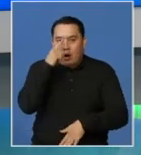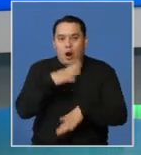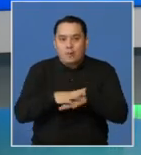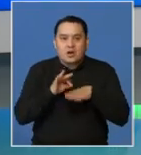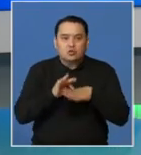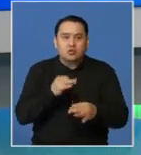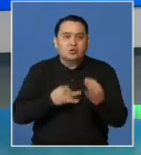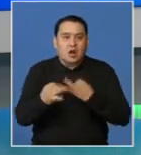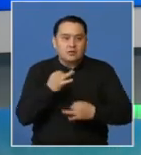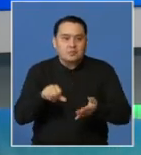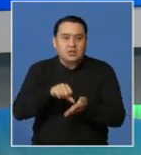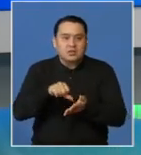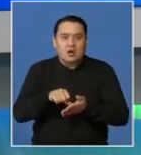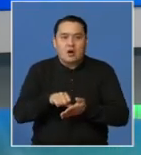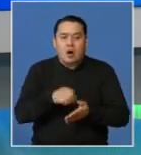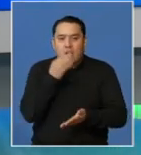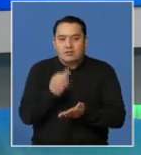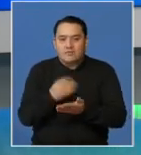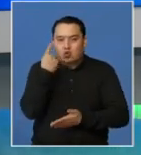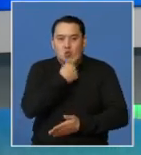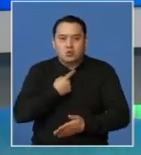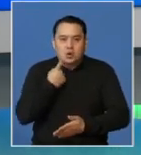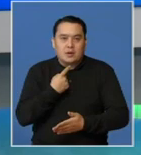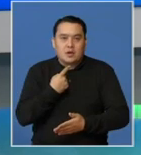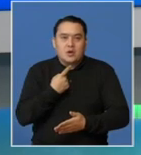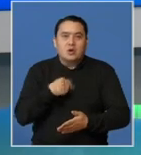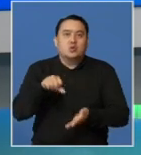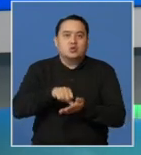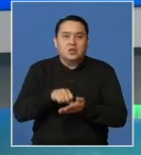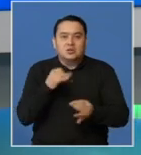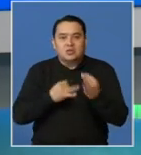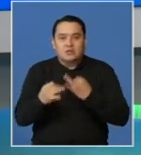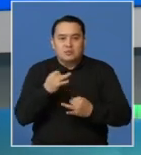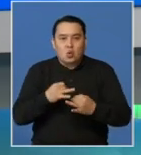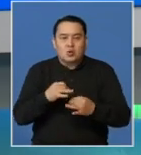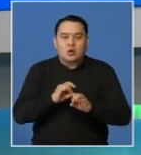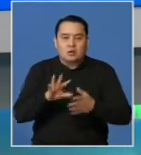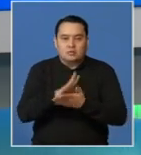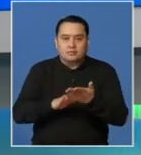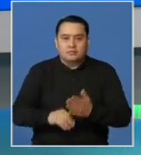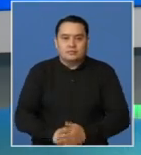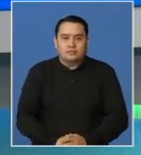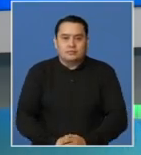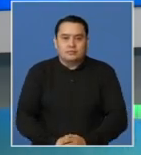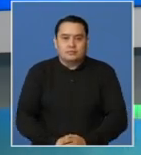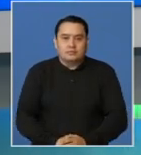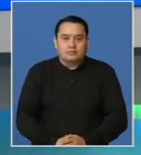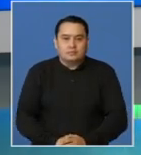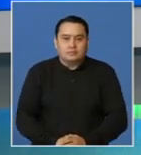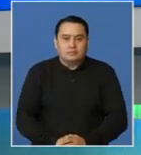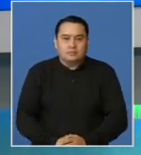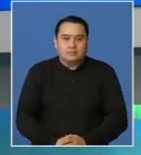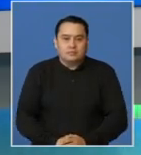акимате прошло заседание представителей ответственных структур. Пришли ли участники заседания к консенсусу, знает Дамир Анитов. Он и